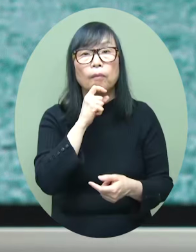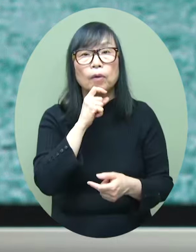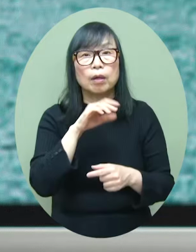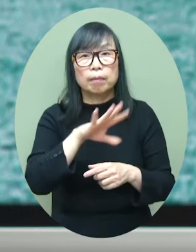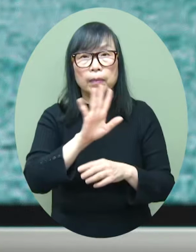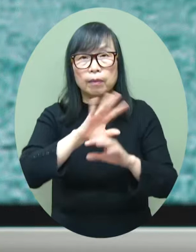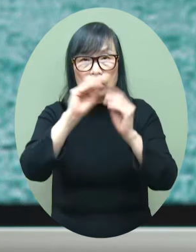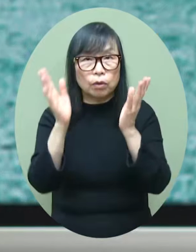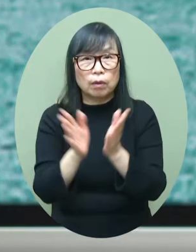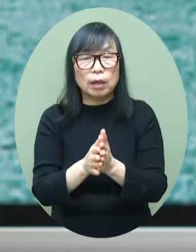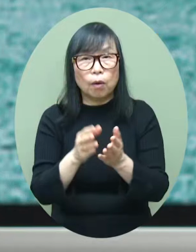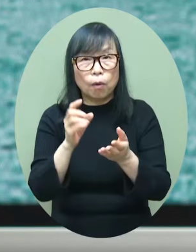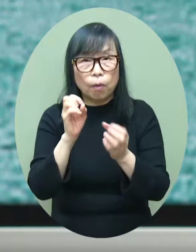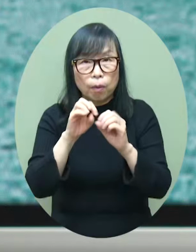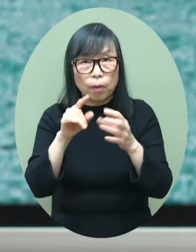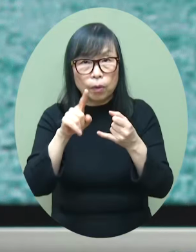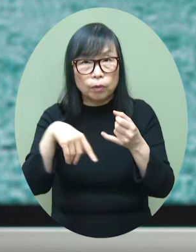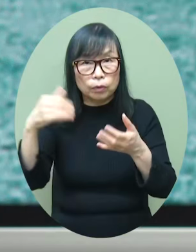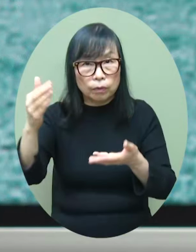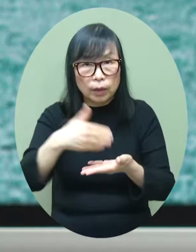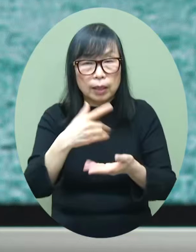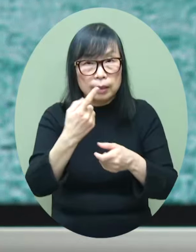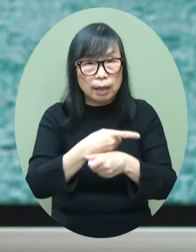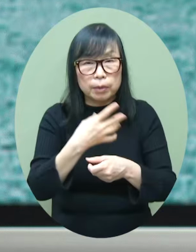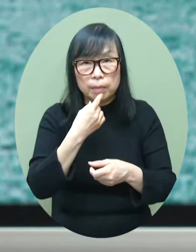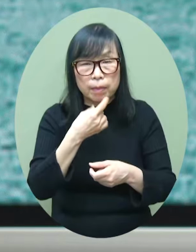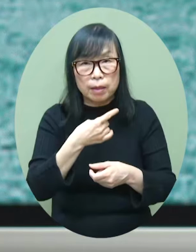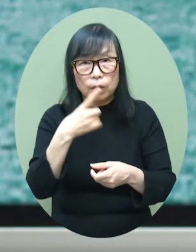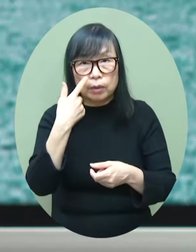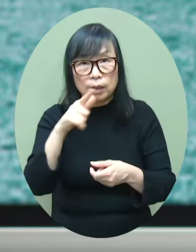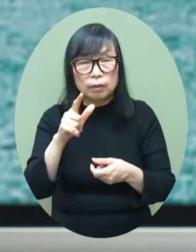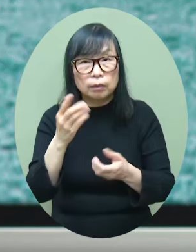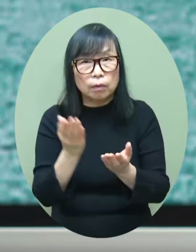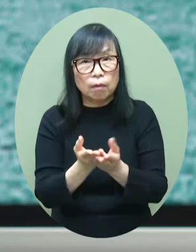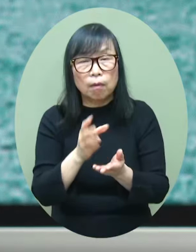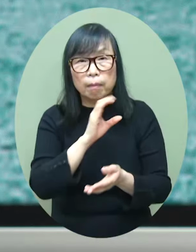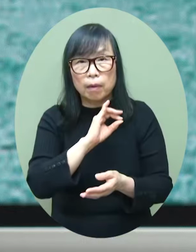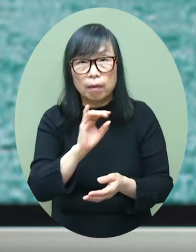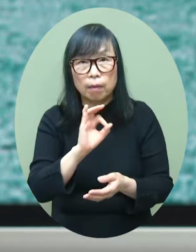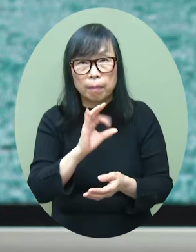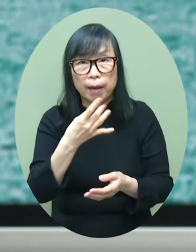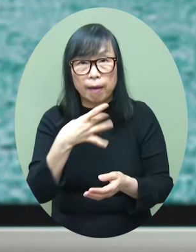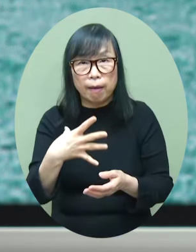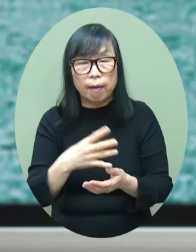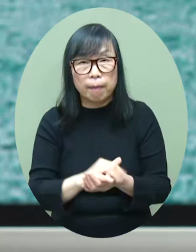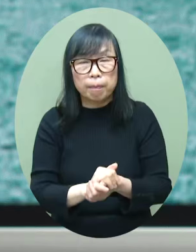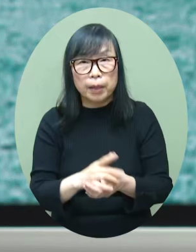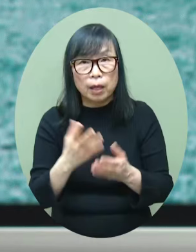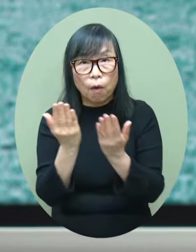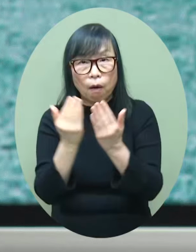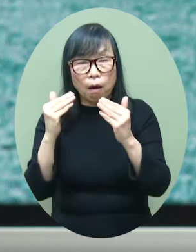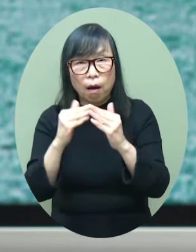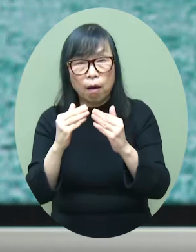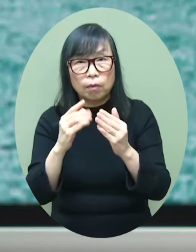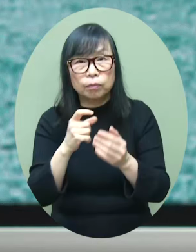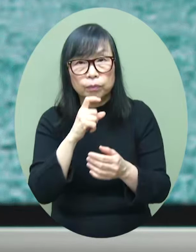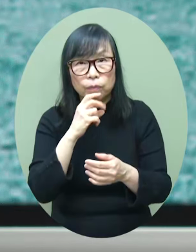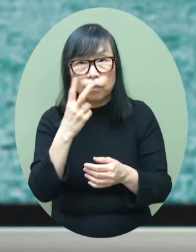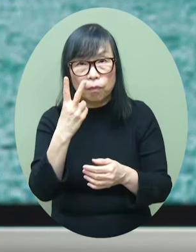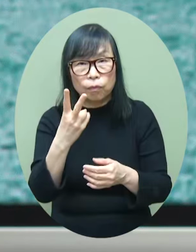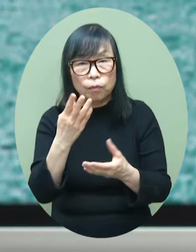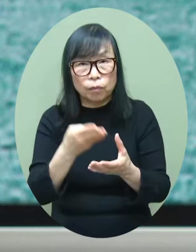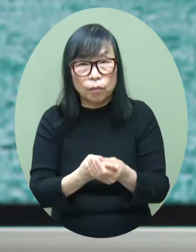所有嗰啲都報告翻啦。暫時就未見到新嘅個案咯。 學校嗰啲群，即係有兩